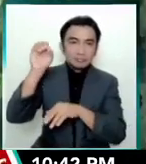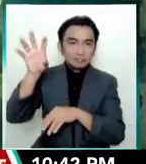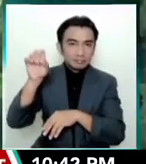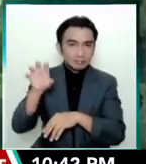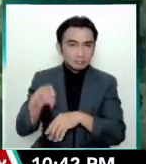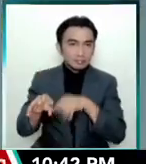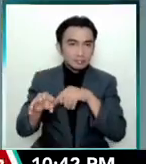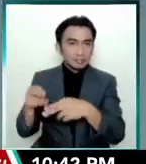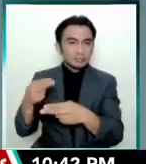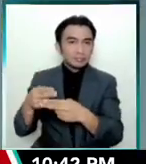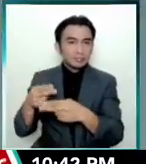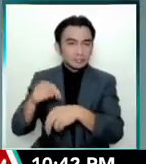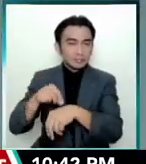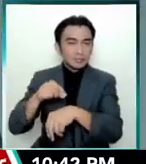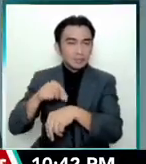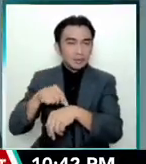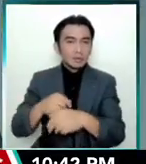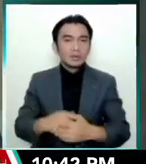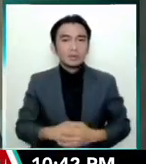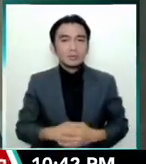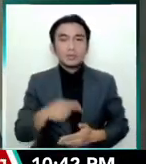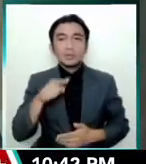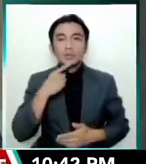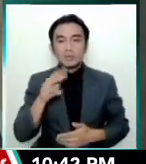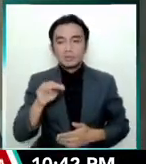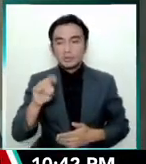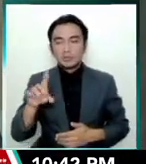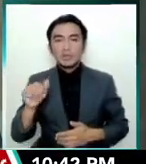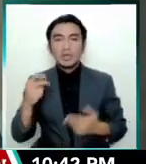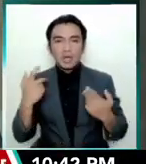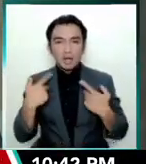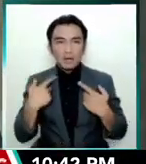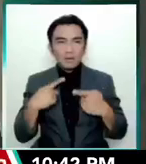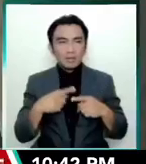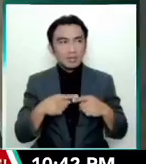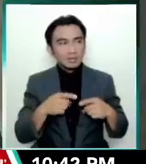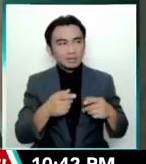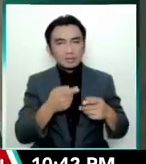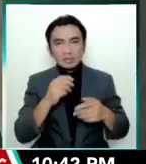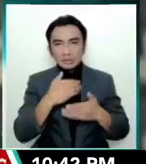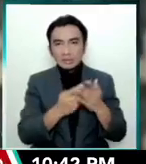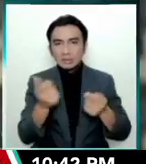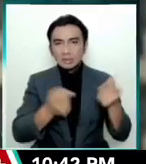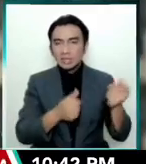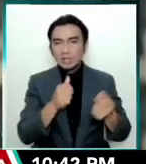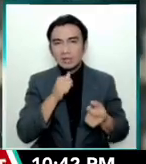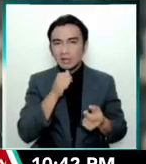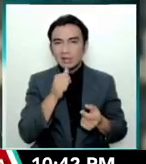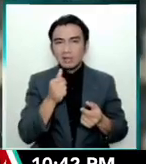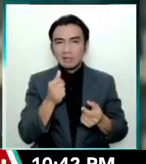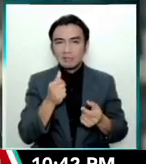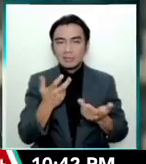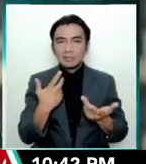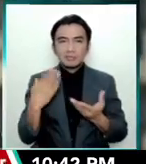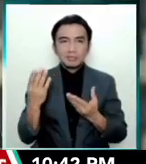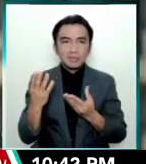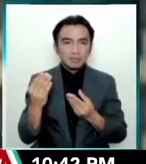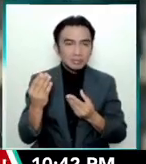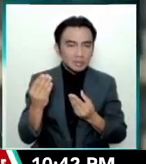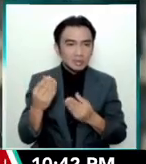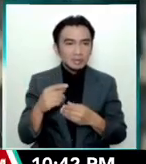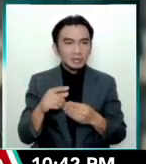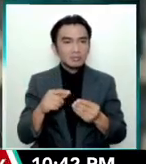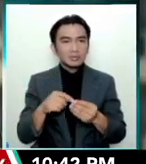ng MMDA. Pero inaalis na raw nila dahil hindi ito akma sa upgraded na traffic lights na gumagamit ng Intelligent